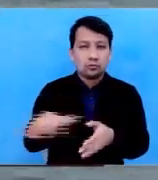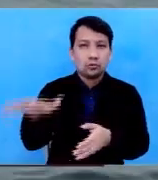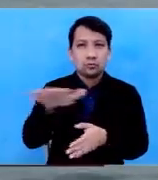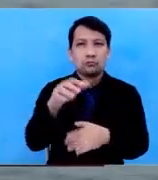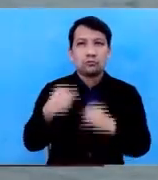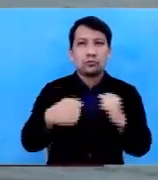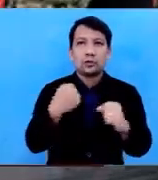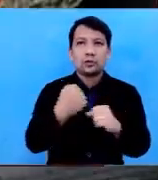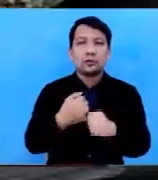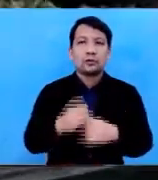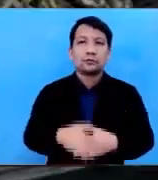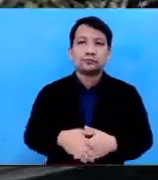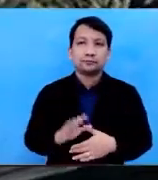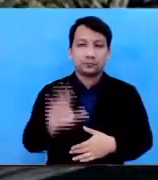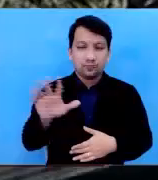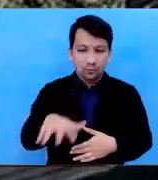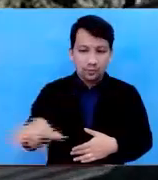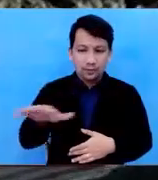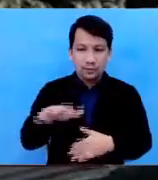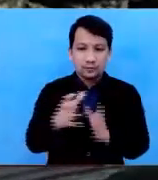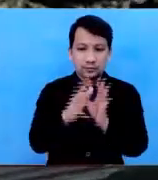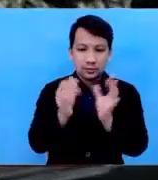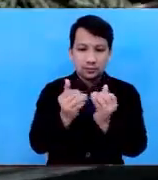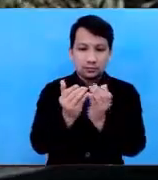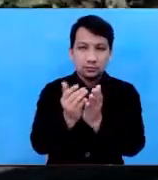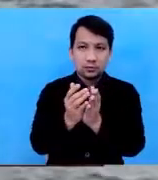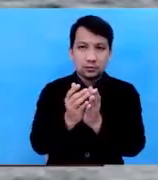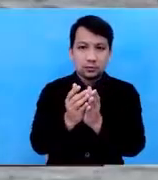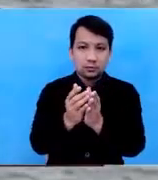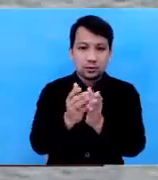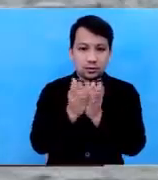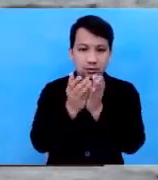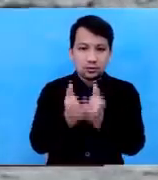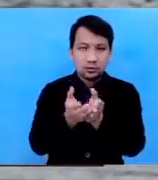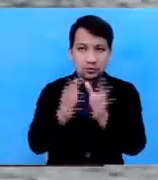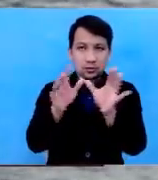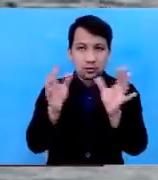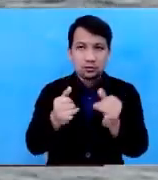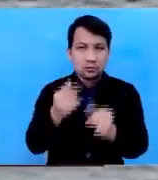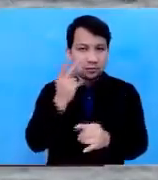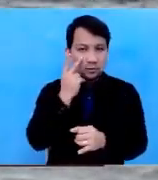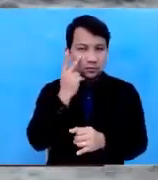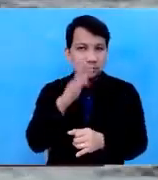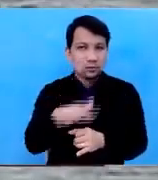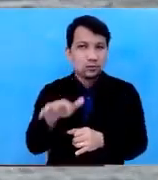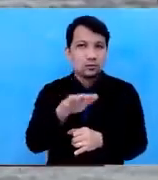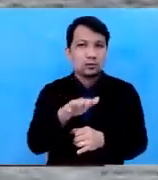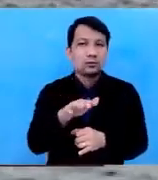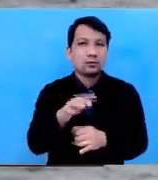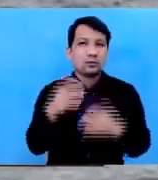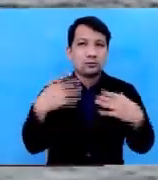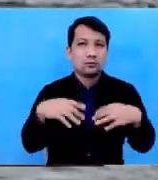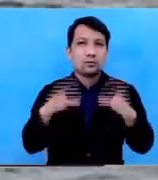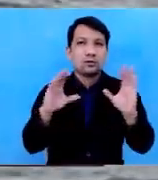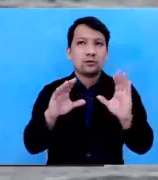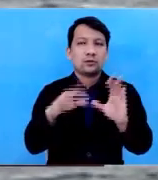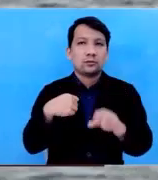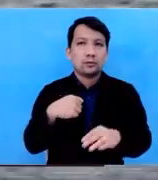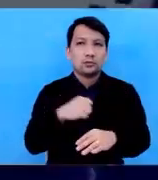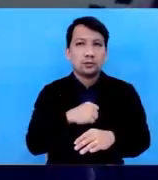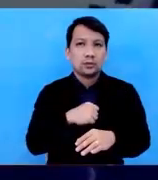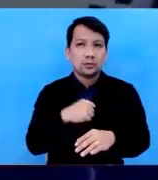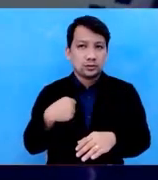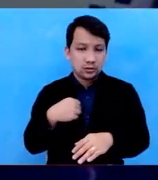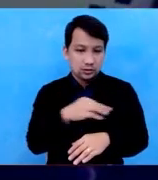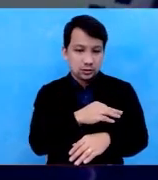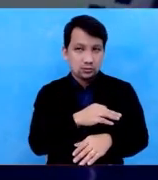namang pulungin ng marina mga shipping companies dahil sa insidente. Tingin kasi nito, tila nagiging kampante ang mga tauhan ng barko. Sometimes